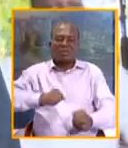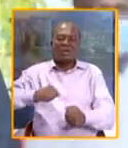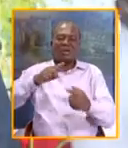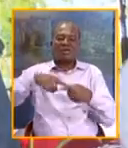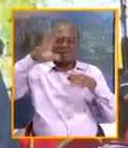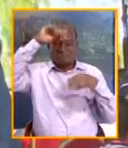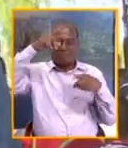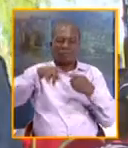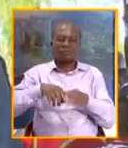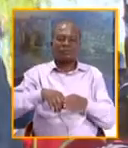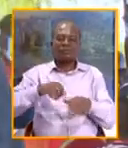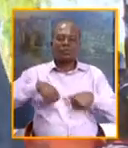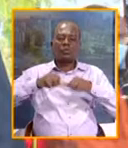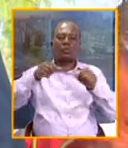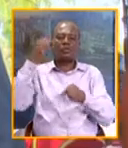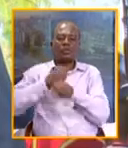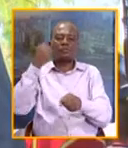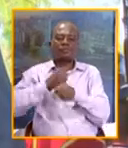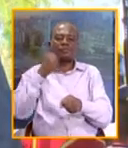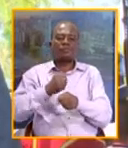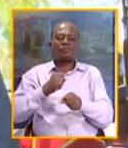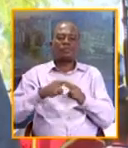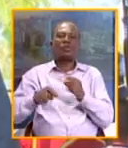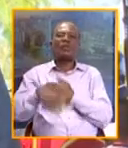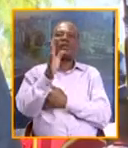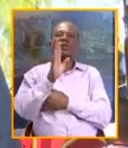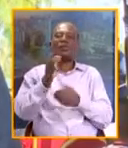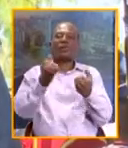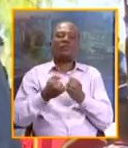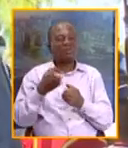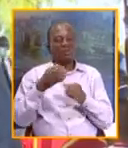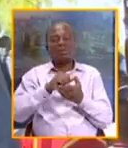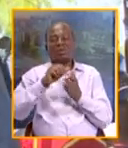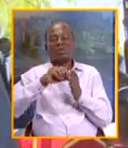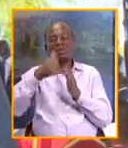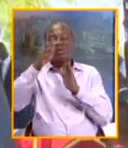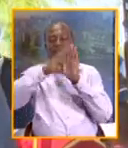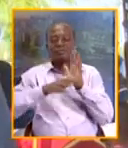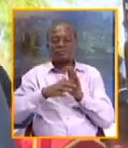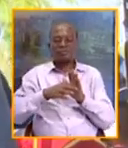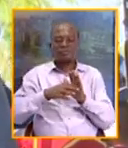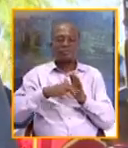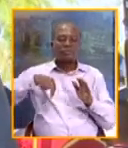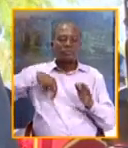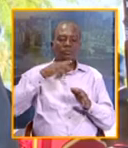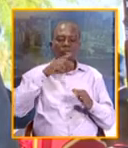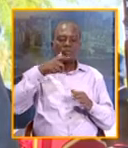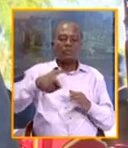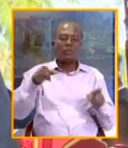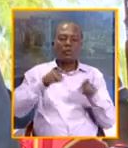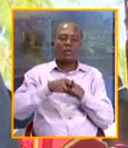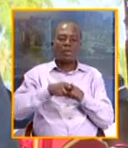pour continuer son oeuvre mais dieu ayant voulu autrement et vu la circonstance eh bien nous sommes là également